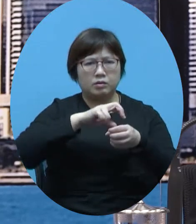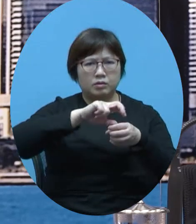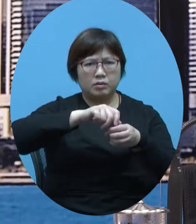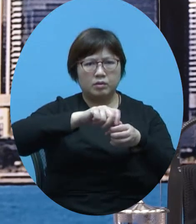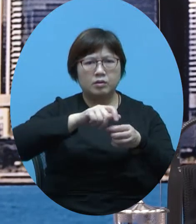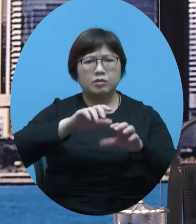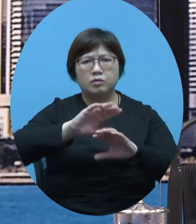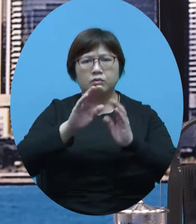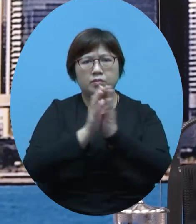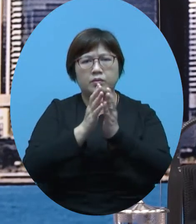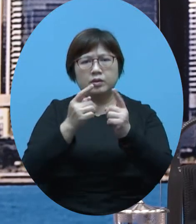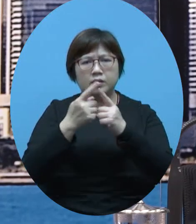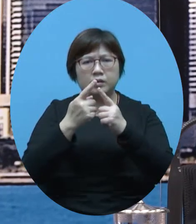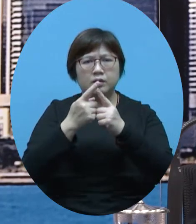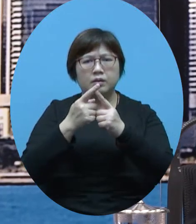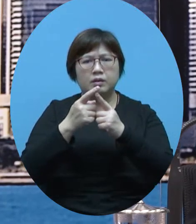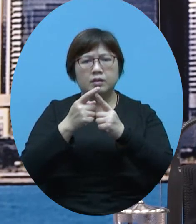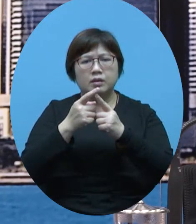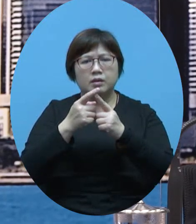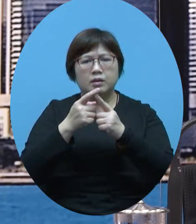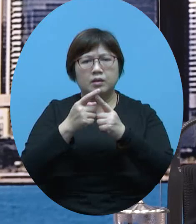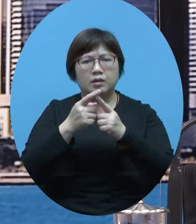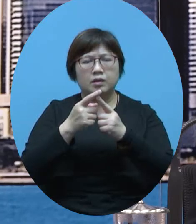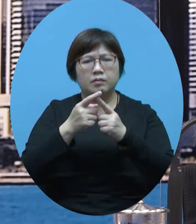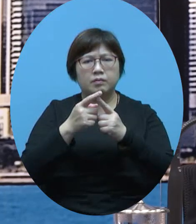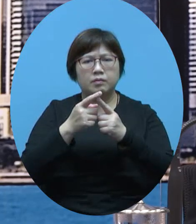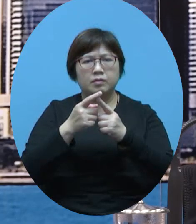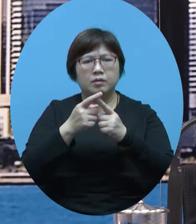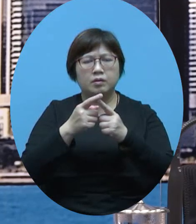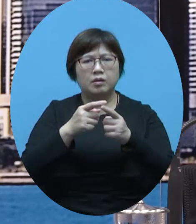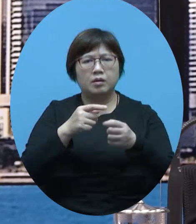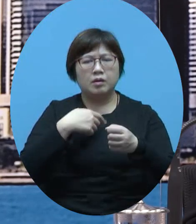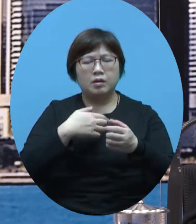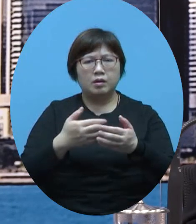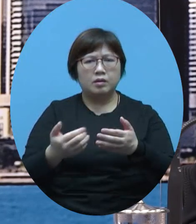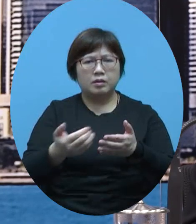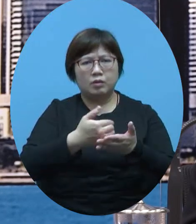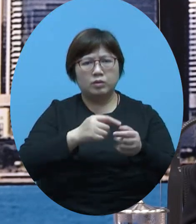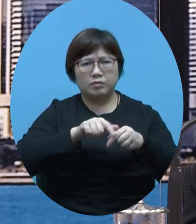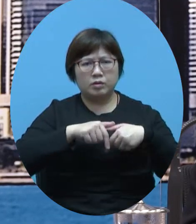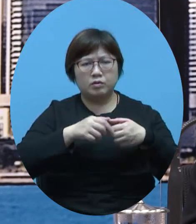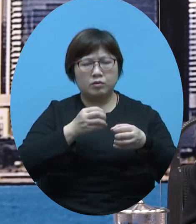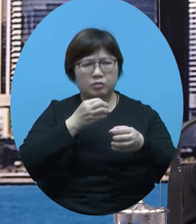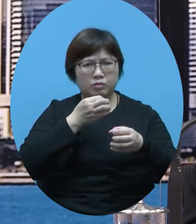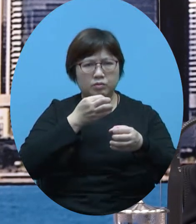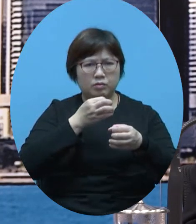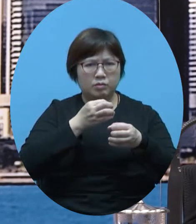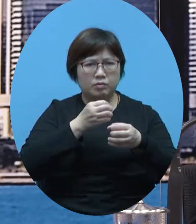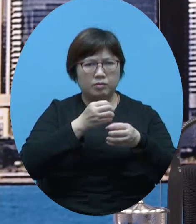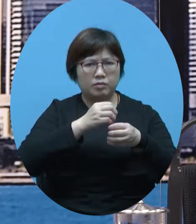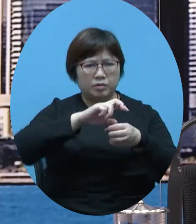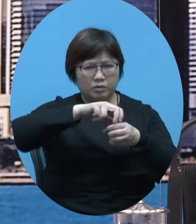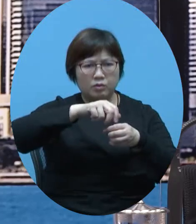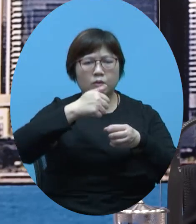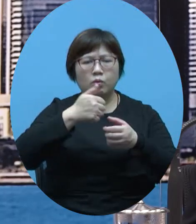所有人如果都喺嗰、那個收留中採樣中心嗰度留咗咧，就會係更加一定可以確保啦